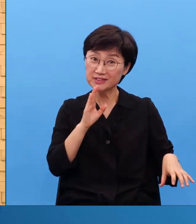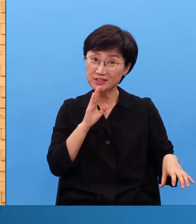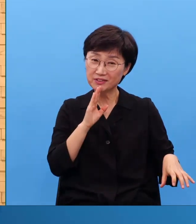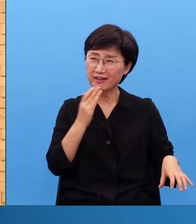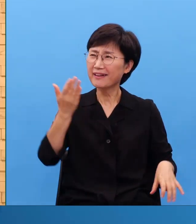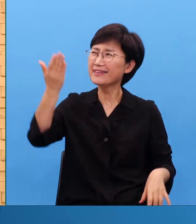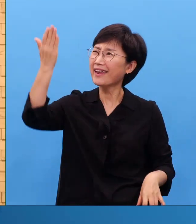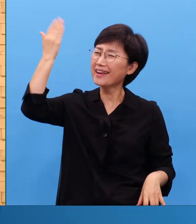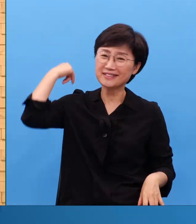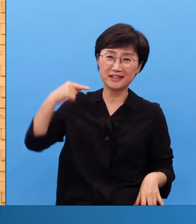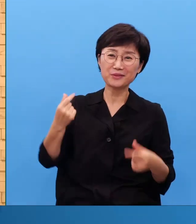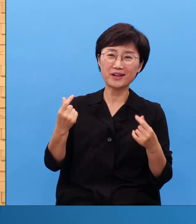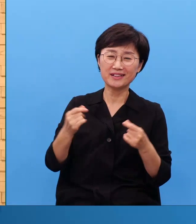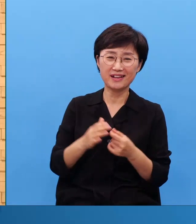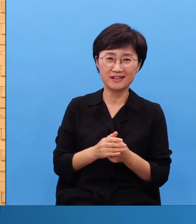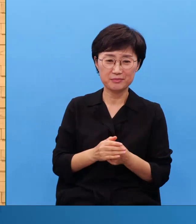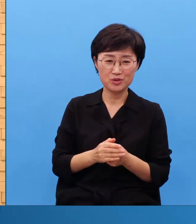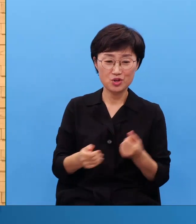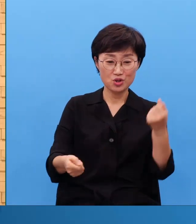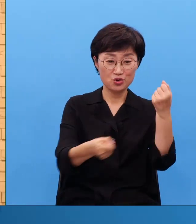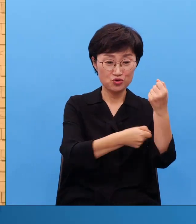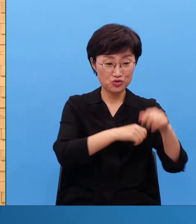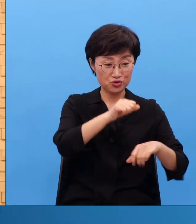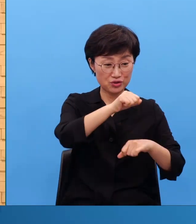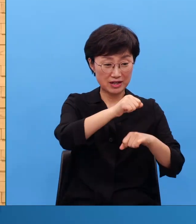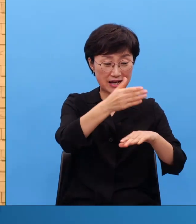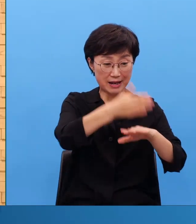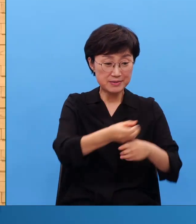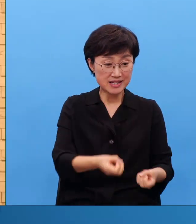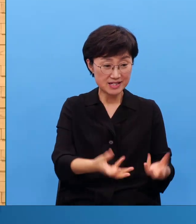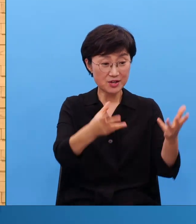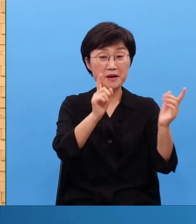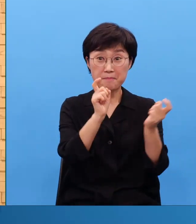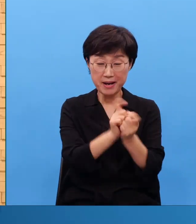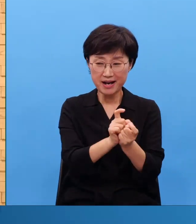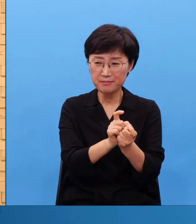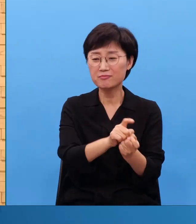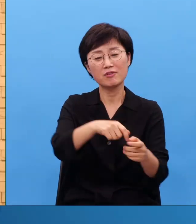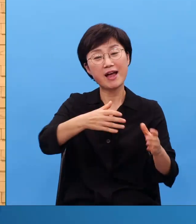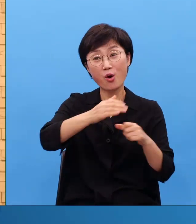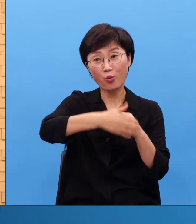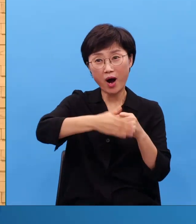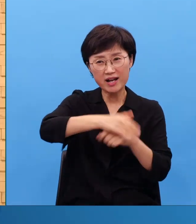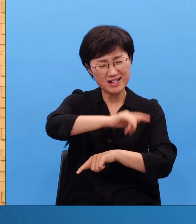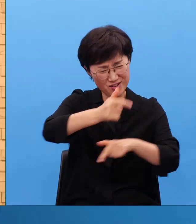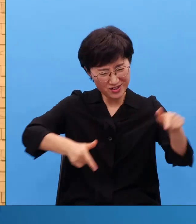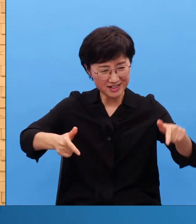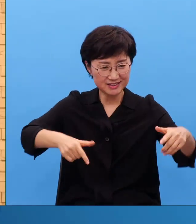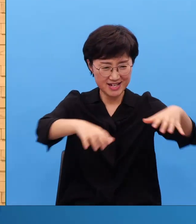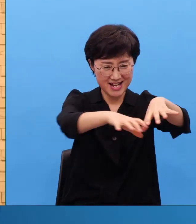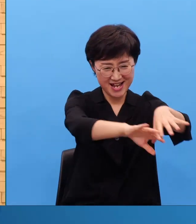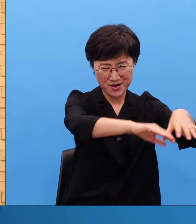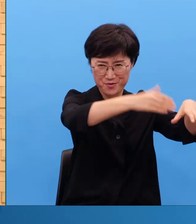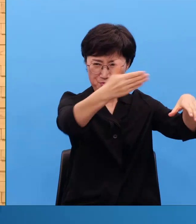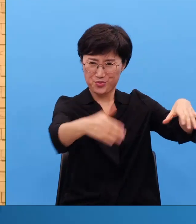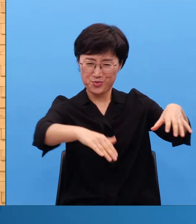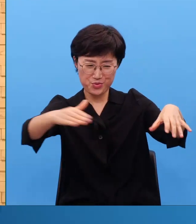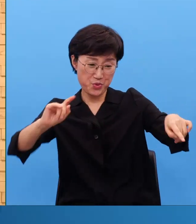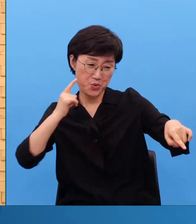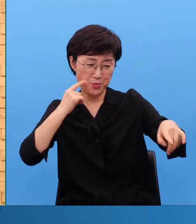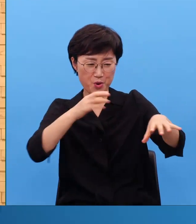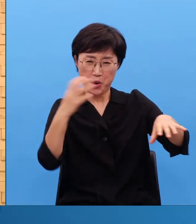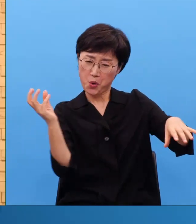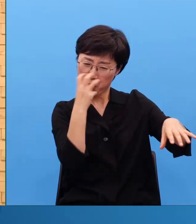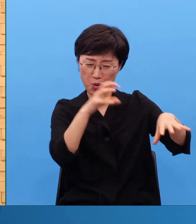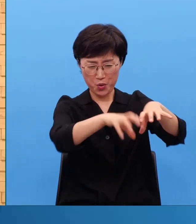영도 오니까요. 추수감사대 보니까 막 가득 놨더라고요. 나쁠 거 없어요. 우리 같이 먹고 이러니까 뭐 좋아요. And in the early days of our church, we had all kinds of